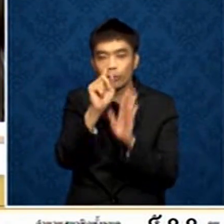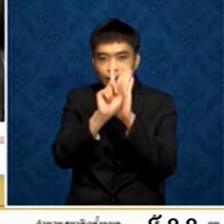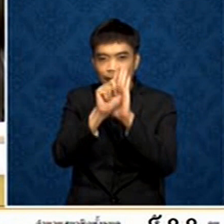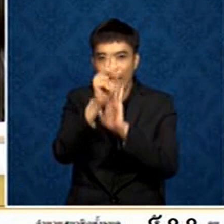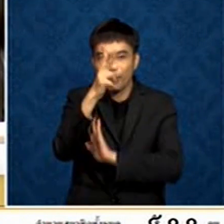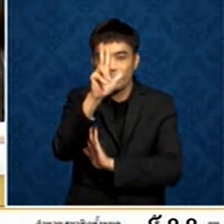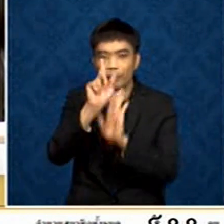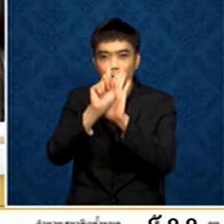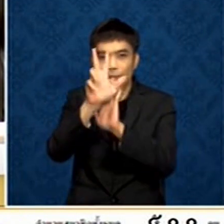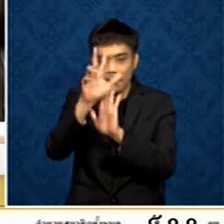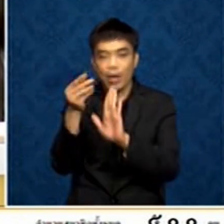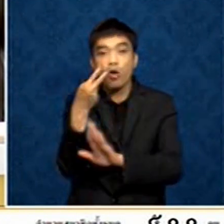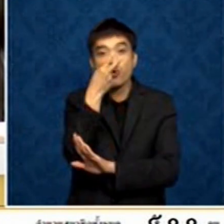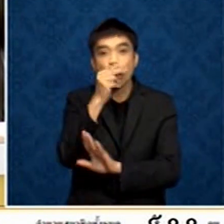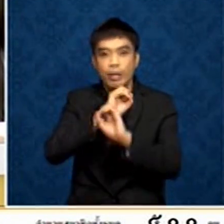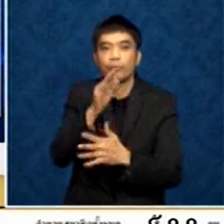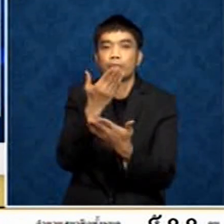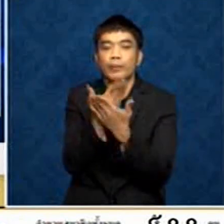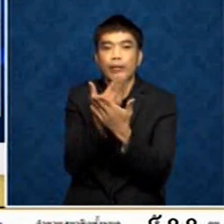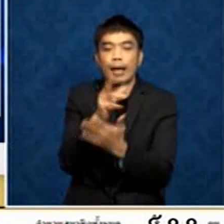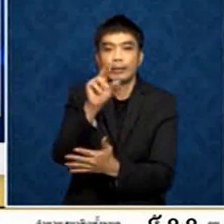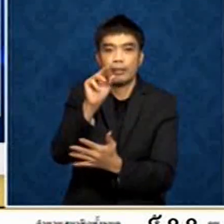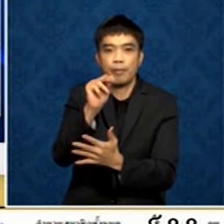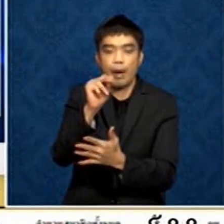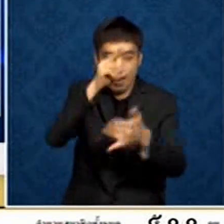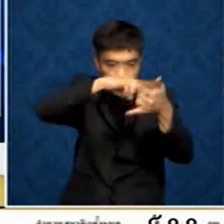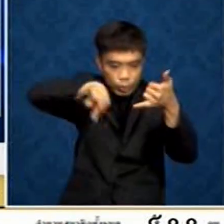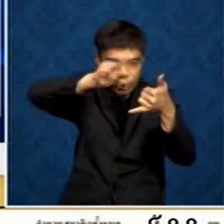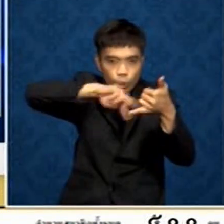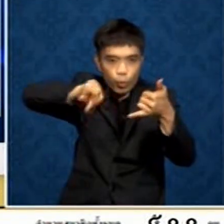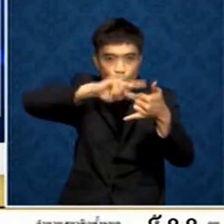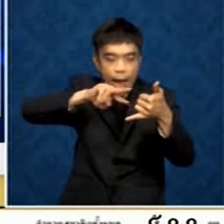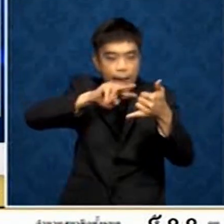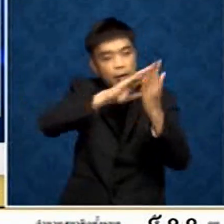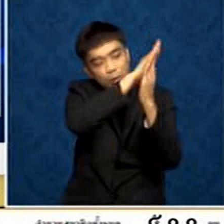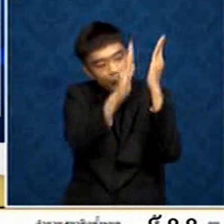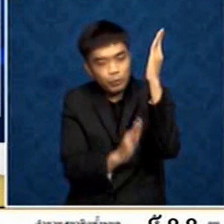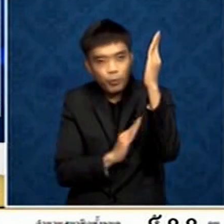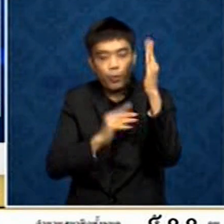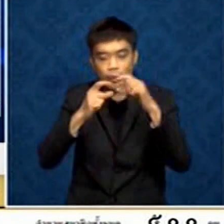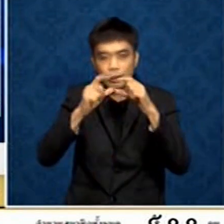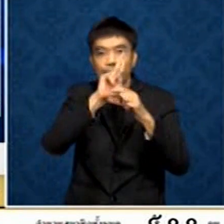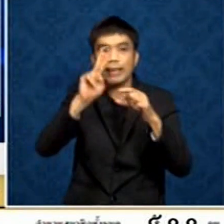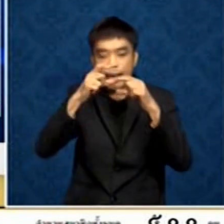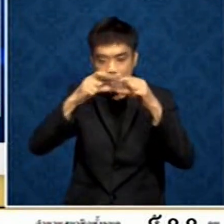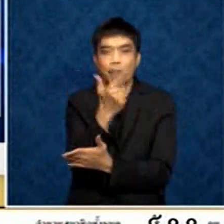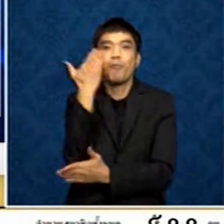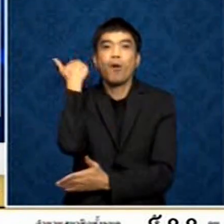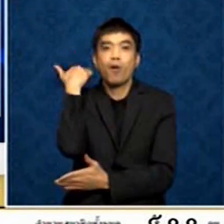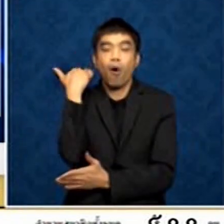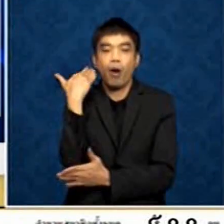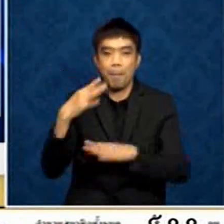สาธารณสุขออกจากออกจากกพนะครับเพื่อจะเป็นขวัญกำลังใจให้กับคนที่ทำงานหนักรวมถึงอสมก็เป็นกำลัง